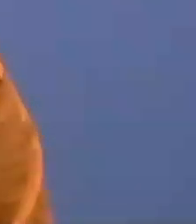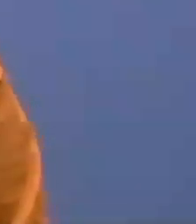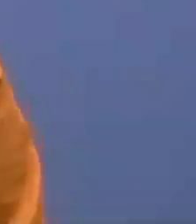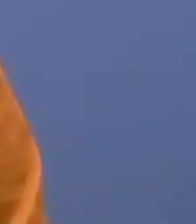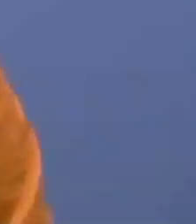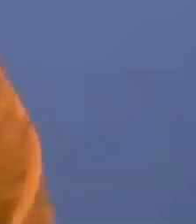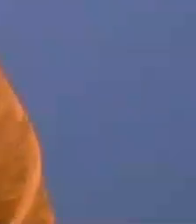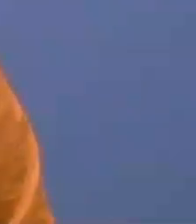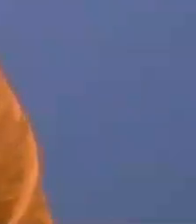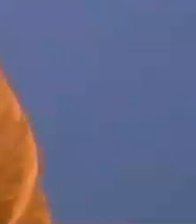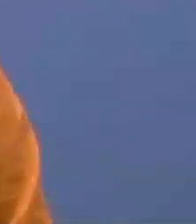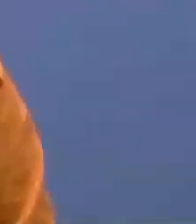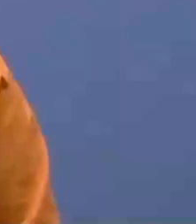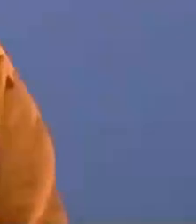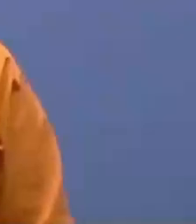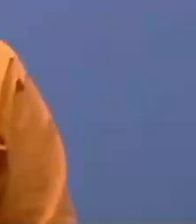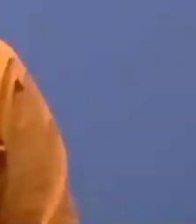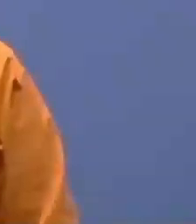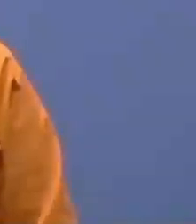也会回到家的。